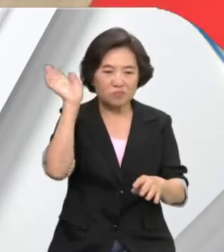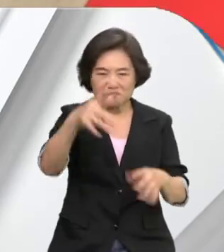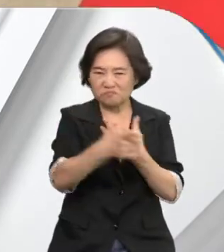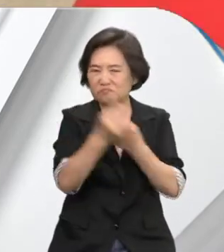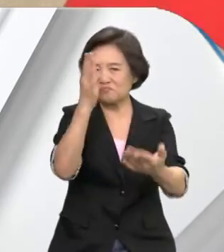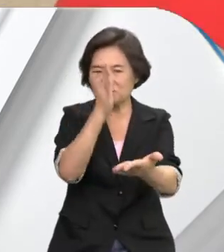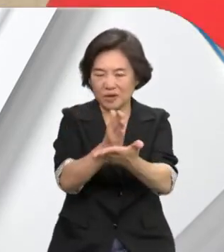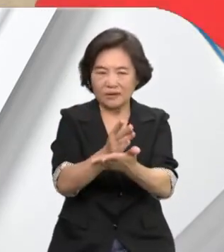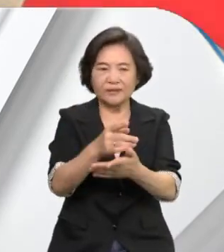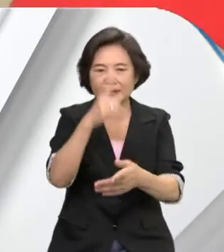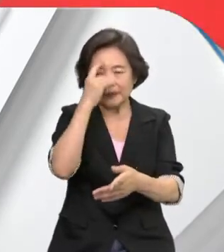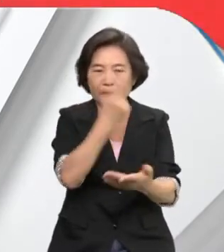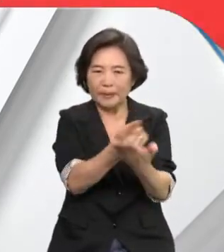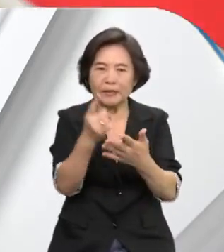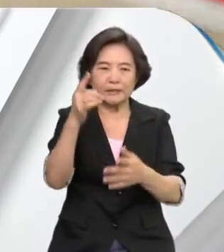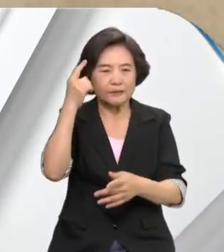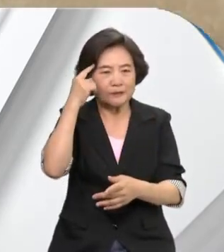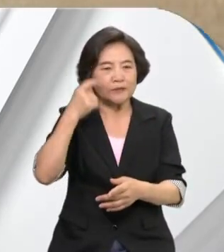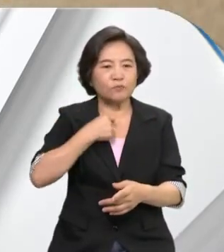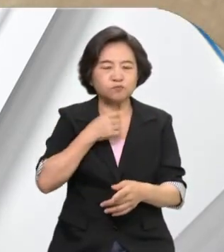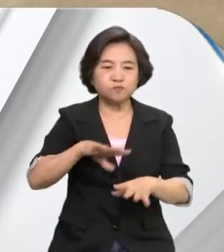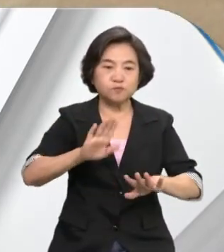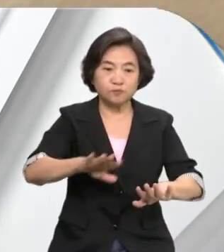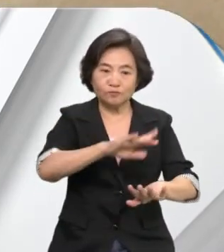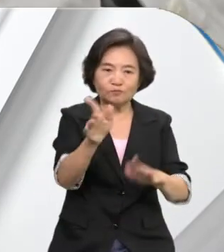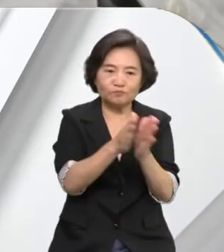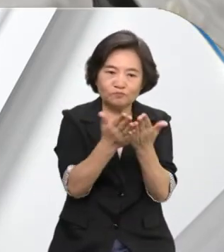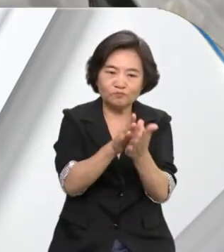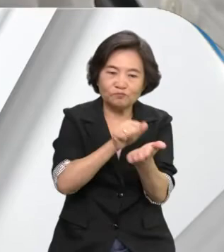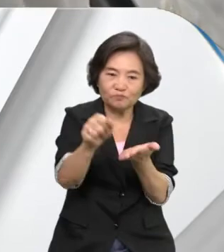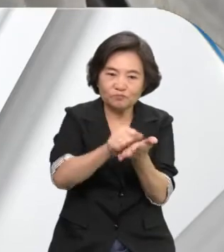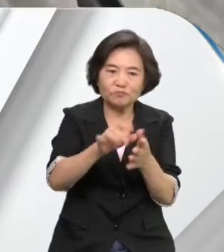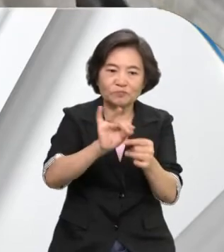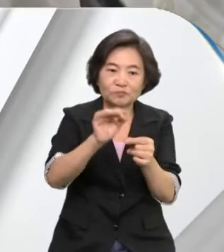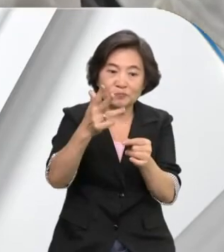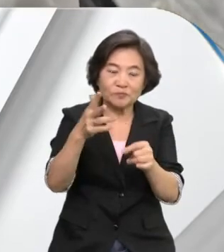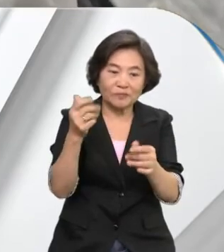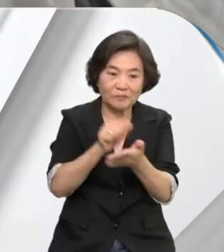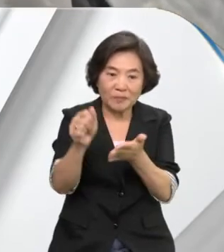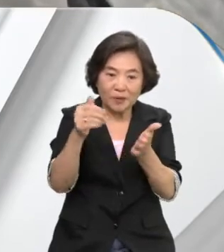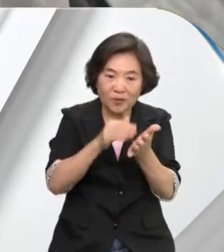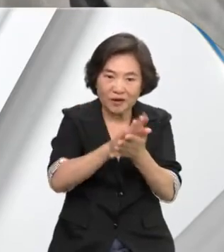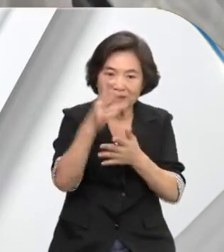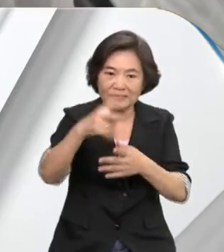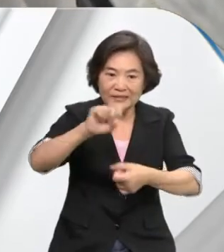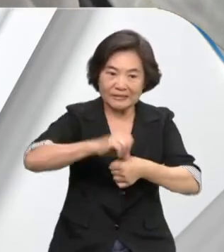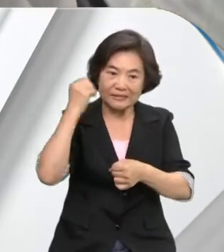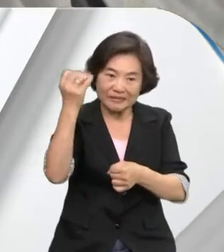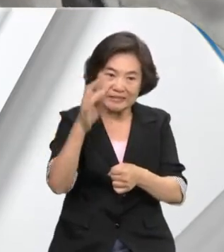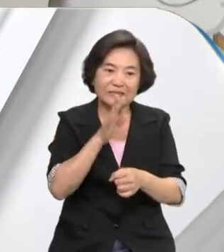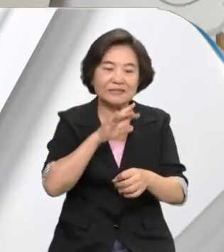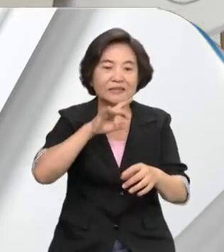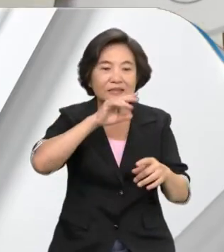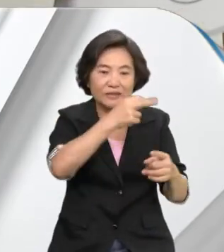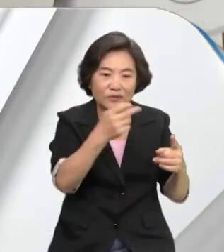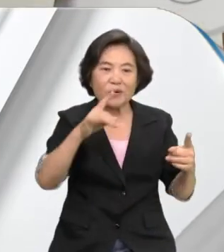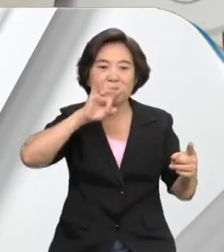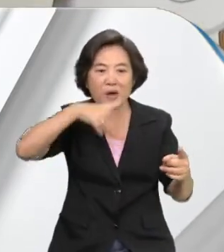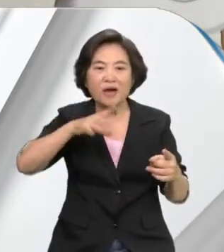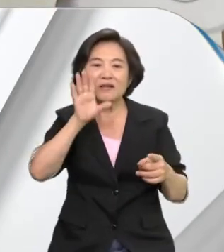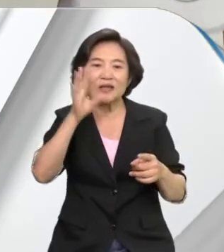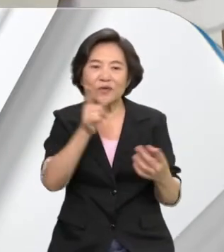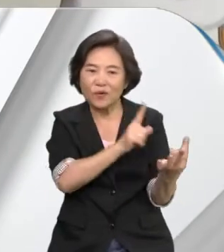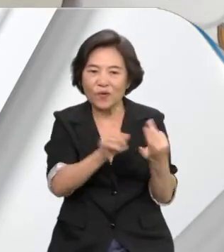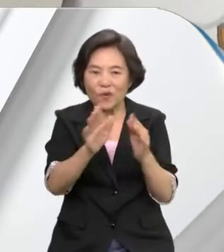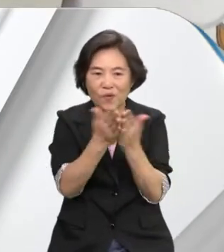立，由国庆处发行的无障碍簿立体游戏书，头108年改版了后，含新增加奖品一难法，泰国发了